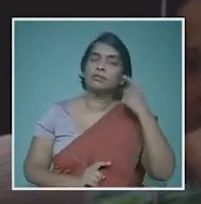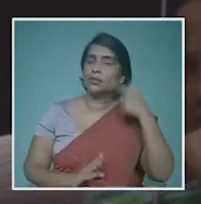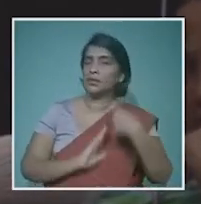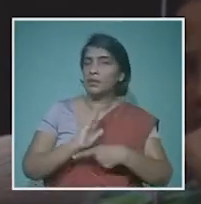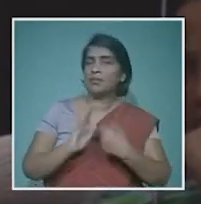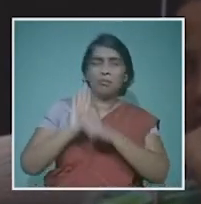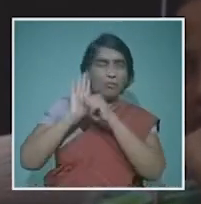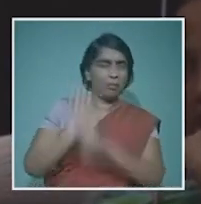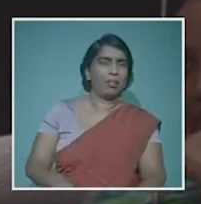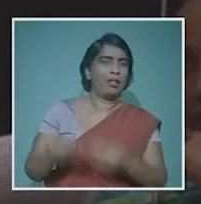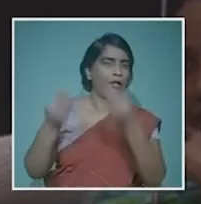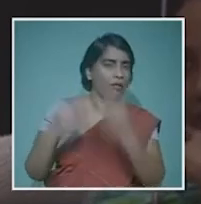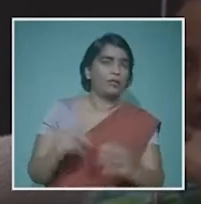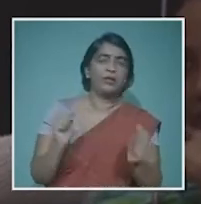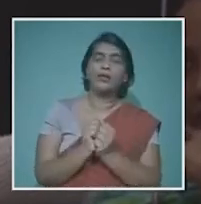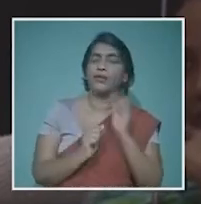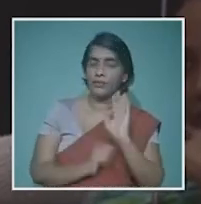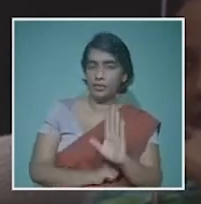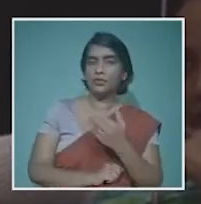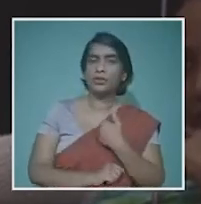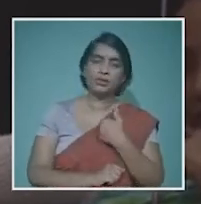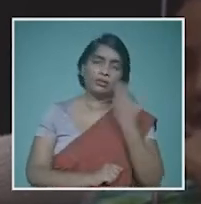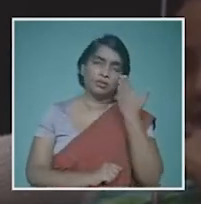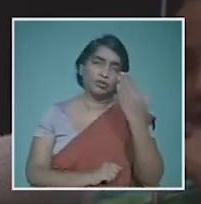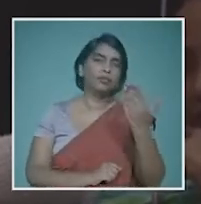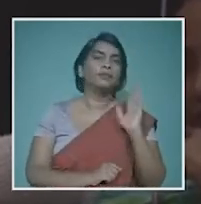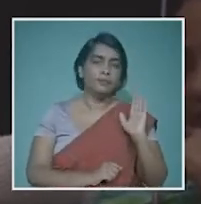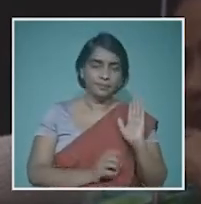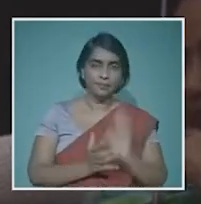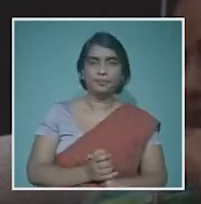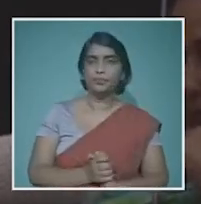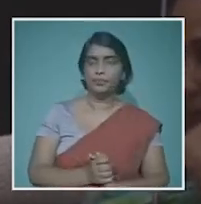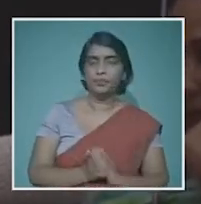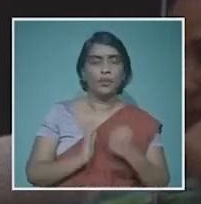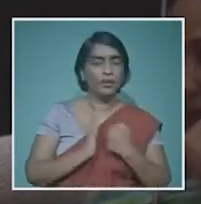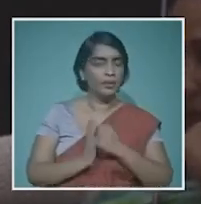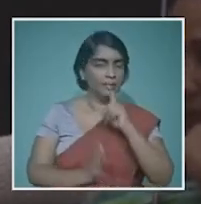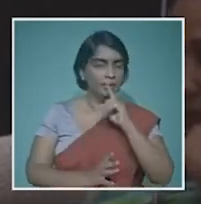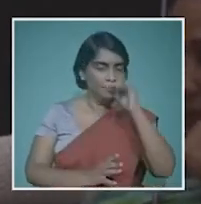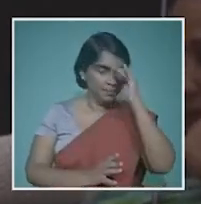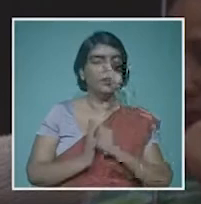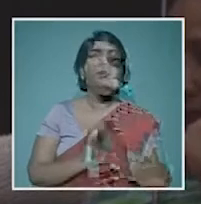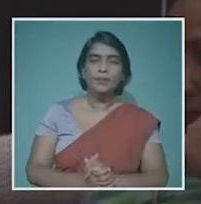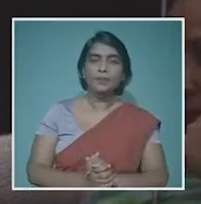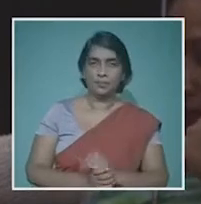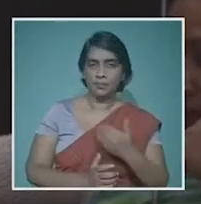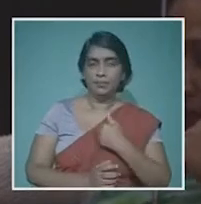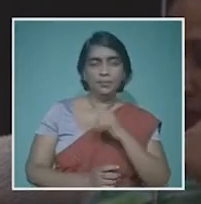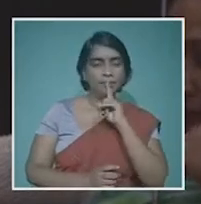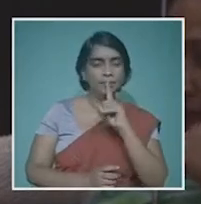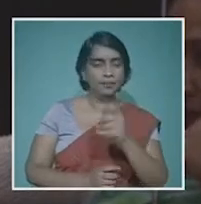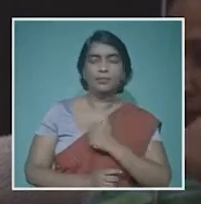ලංකාව බිම දාන්න කරන ක්‍රියාවලියක් හැටියටයි මට නම් අර්ථකථනය කරන්න තිබෙන්නේ ගරු කථානායකතුමනි මම මතක් කරන්න